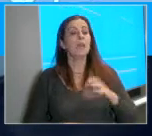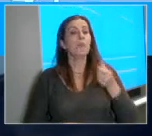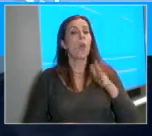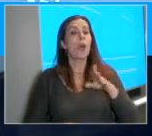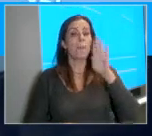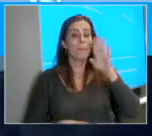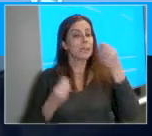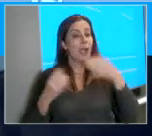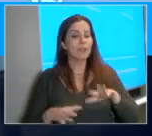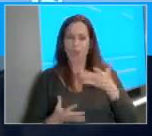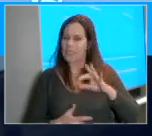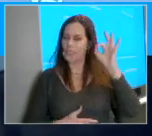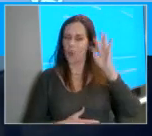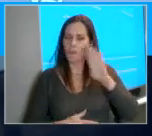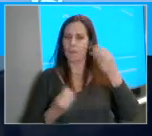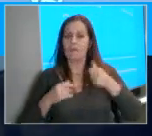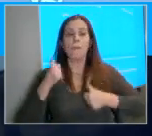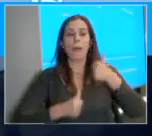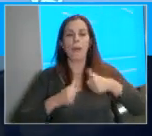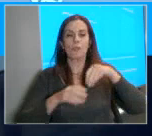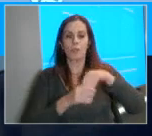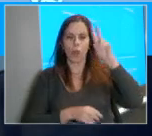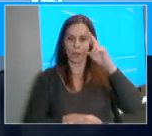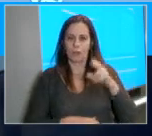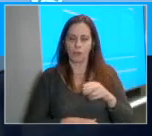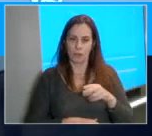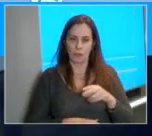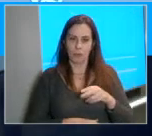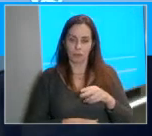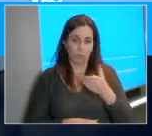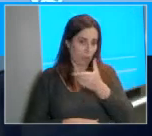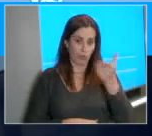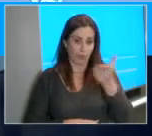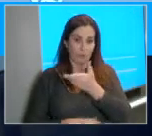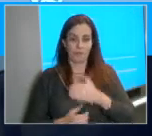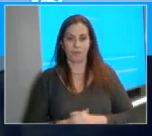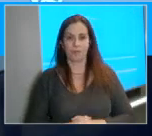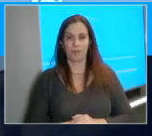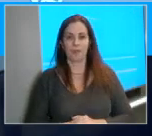יכול להיות שנתניהו יפסיד, או שאין סיכוי, אלא לפחות תהיה מעניין קצת? ברור ש... אתה רוצה לשאול?